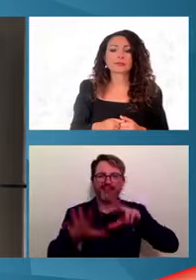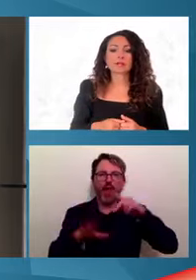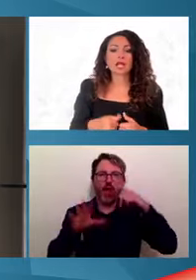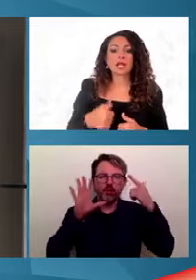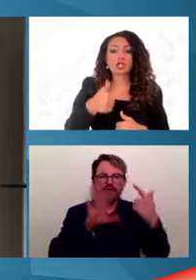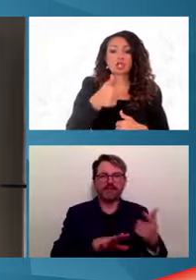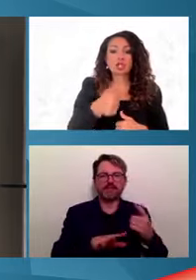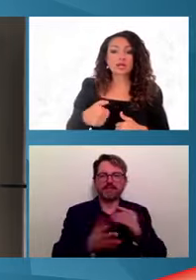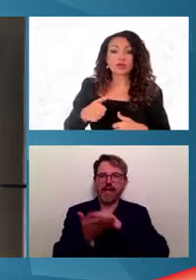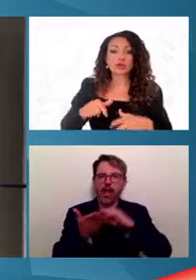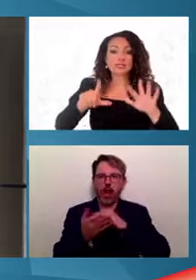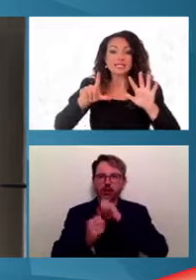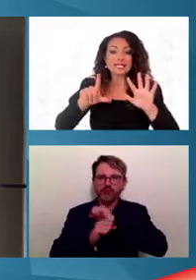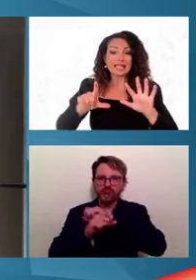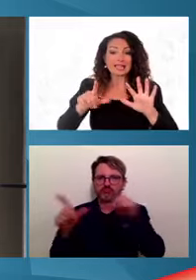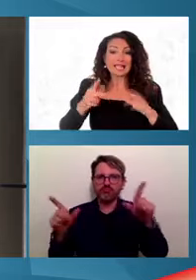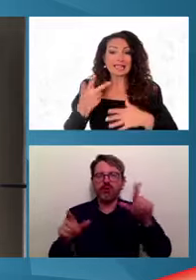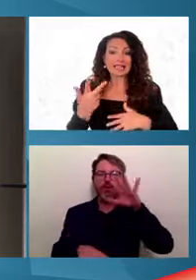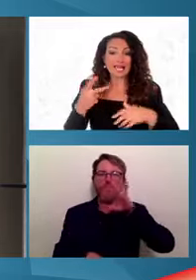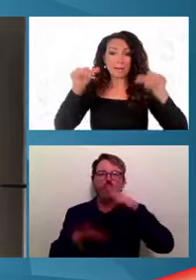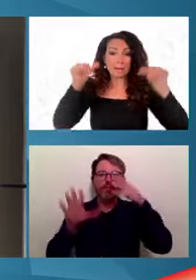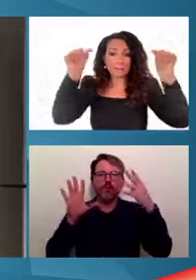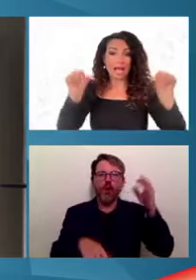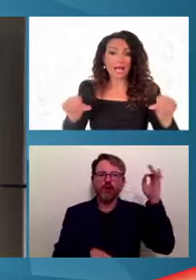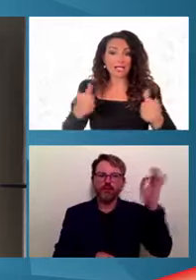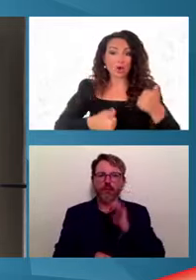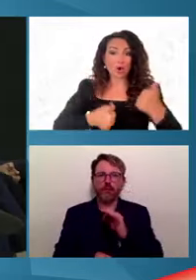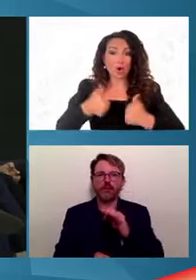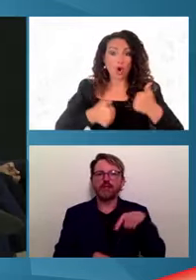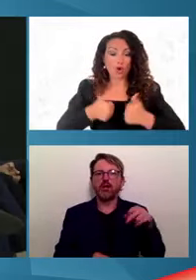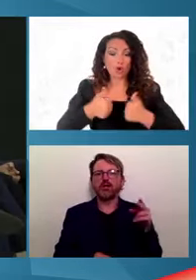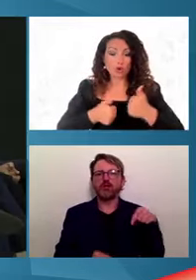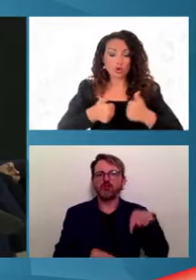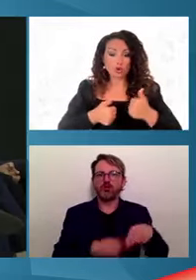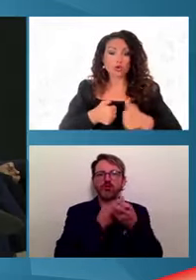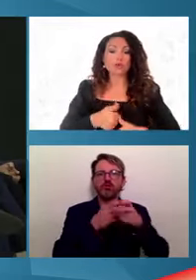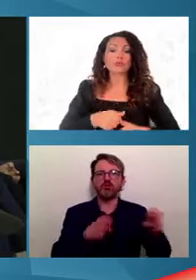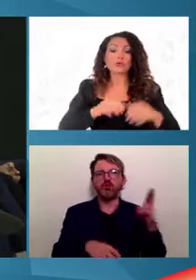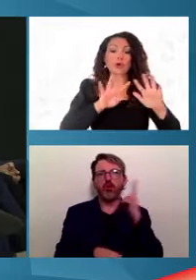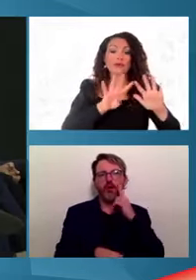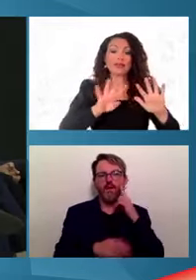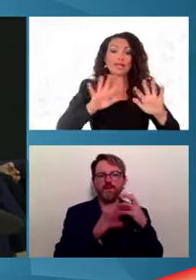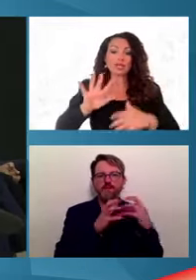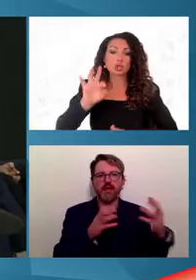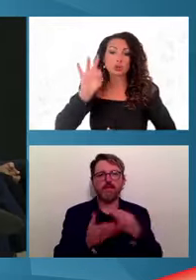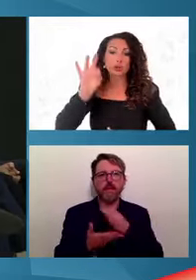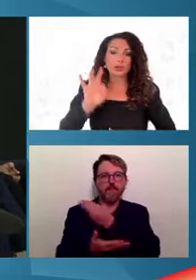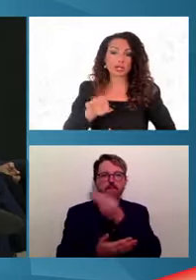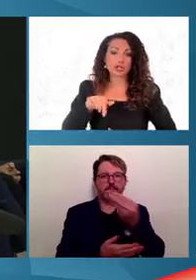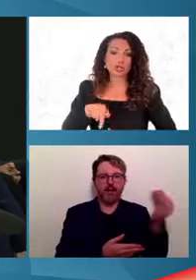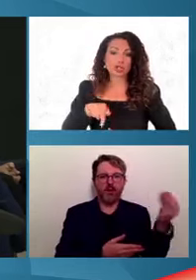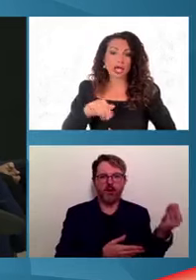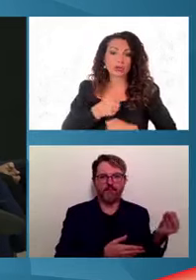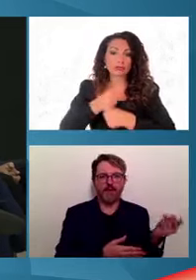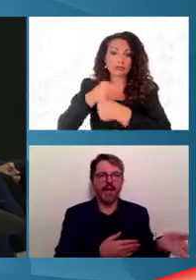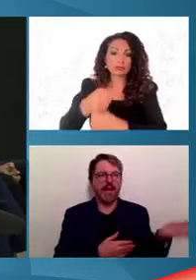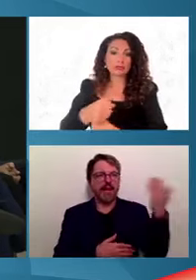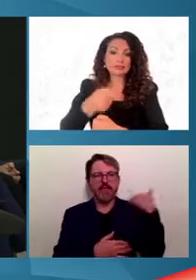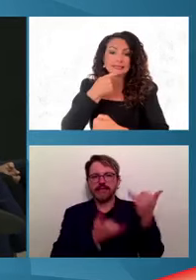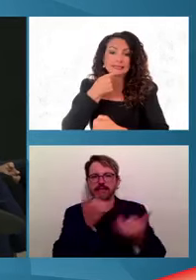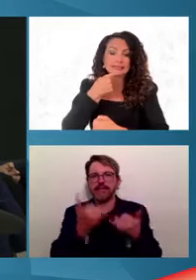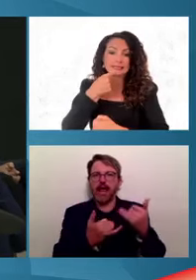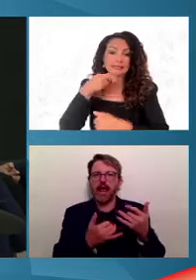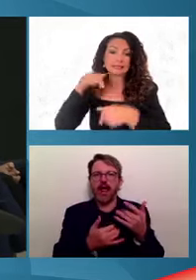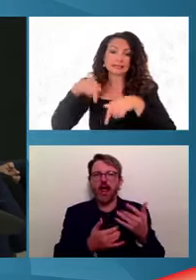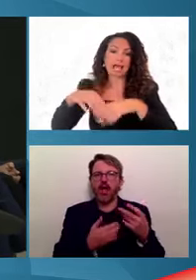davon 95% Südtiroler Firmen bekommen. Und hier muss ich sagen, in den letzten Jahren haben sich die Südtiroler Firmen